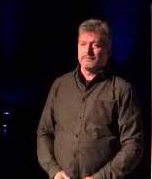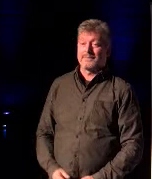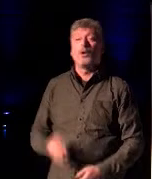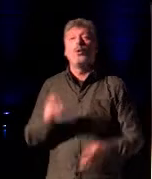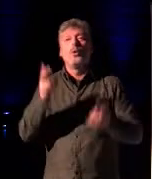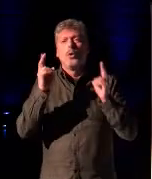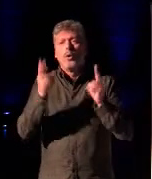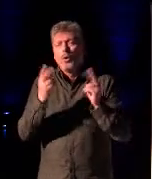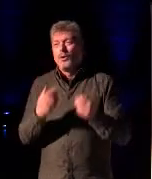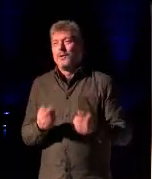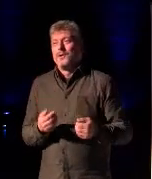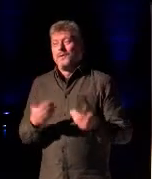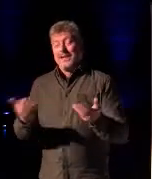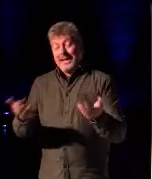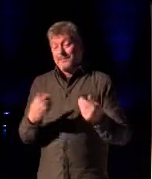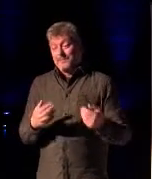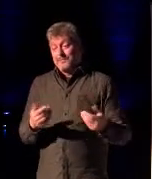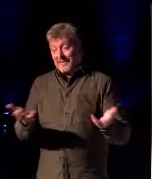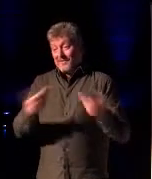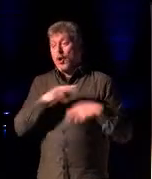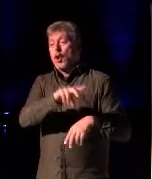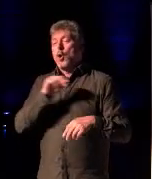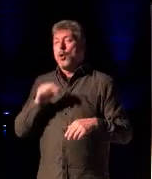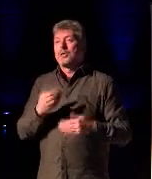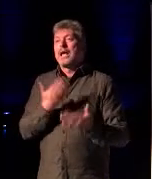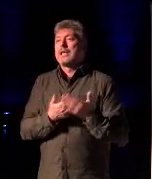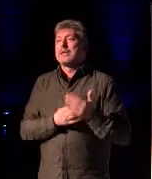Vi har fått lov til å låne et eksempel fra Lindesnes.